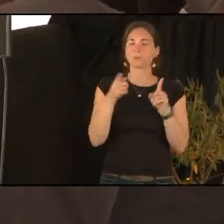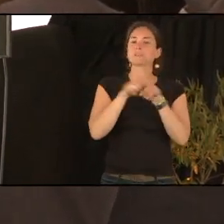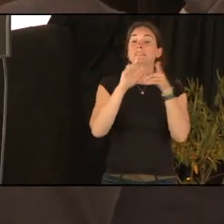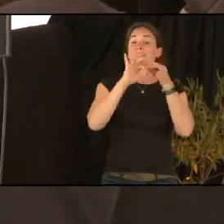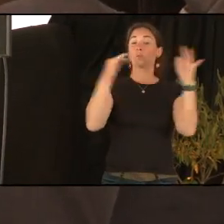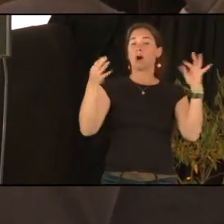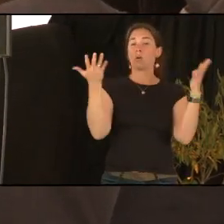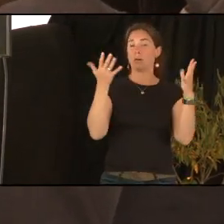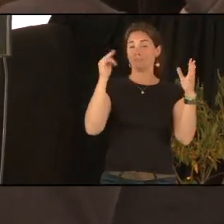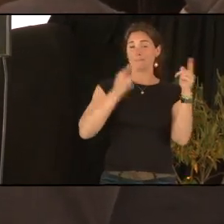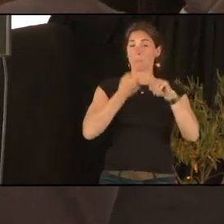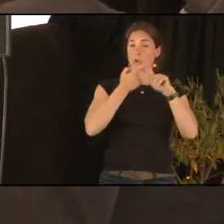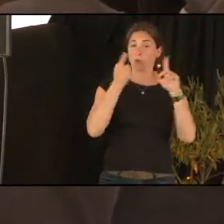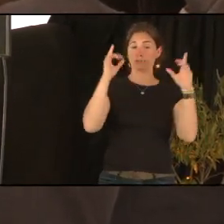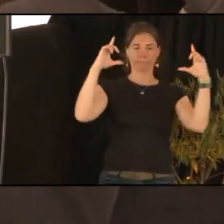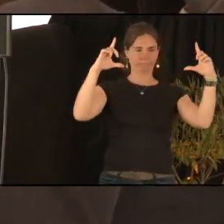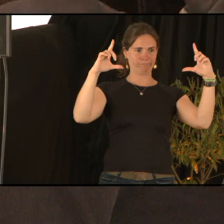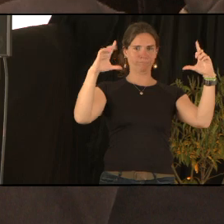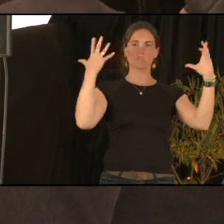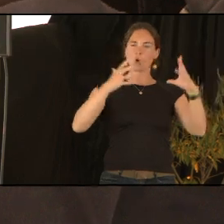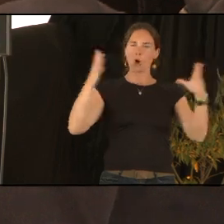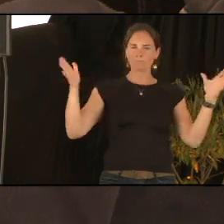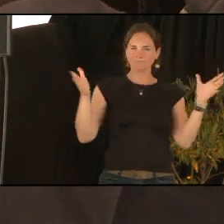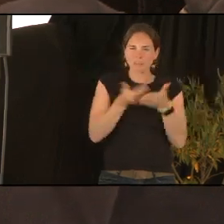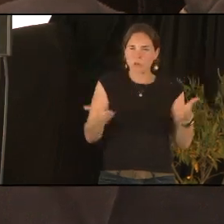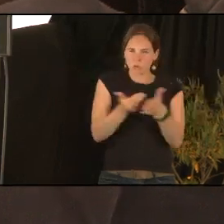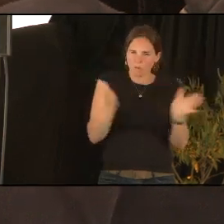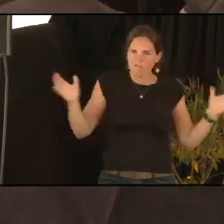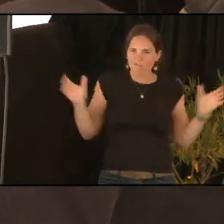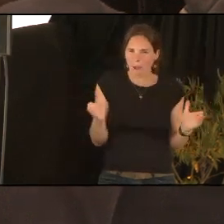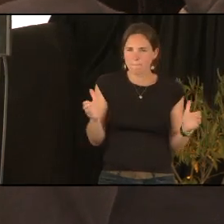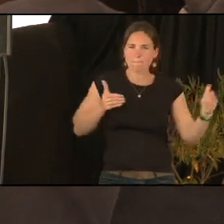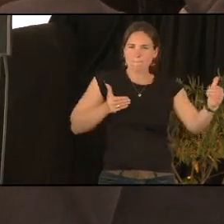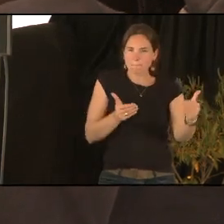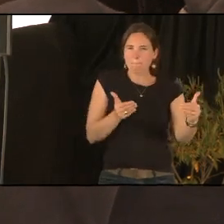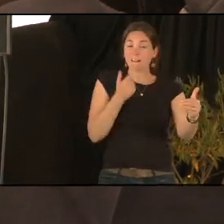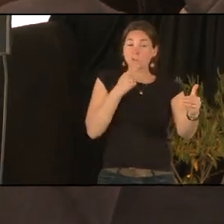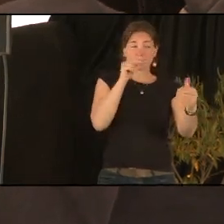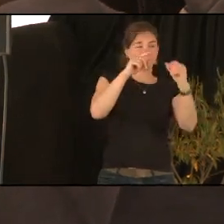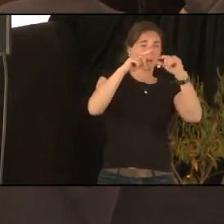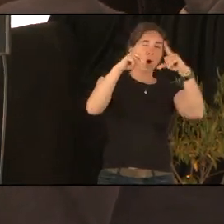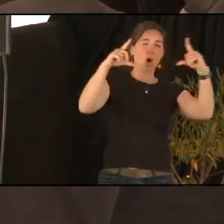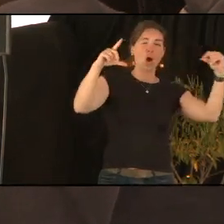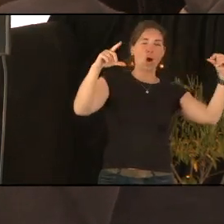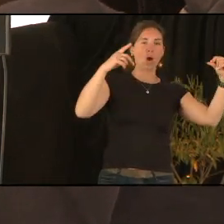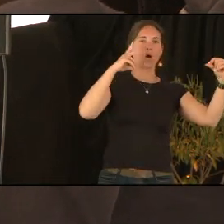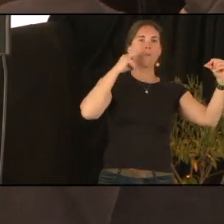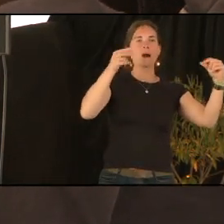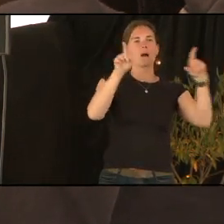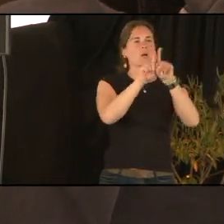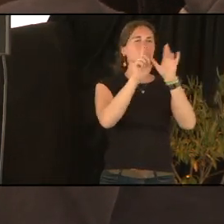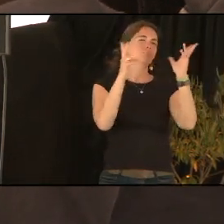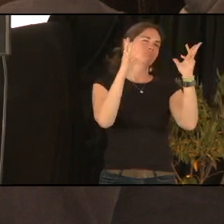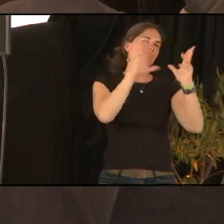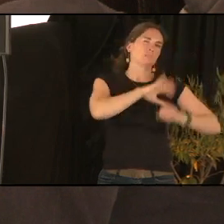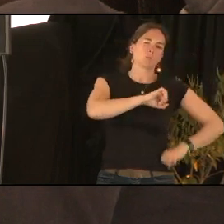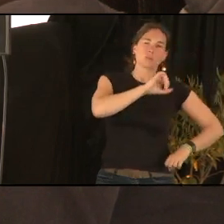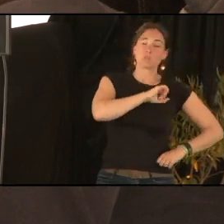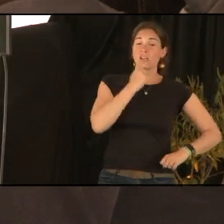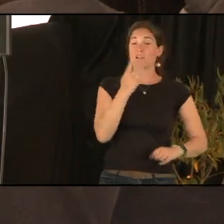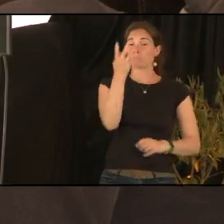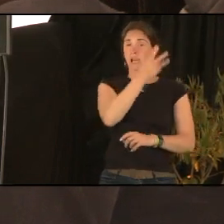ce qui était important, c'est que donc, comme je voulais un huis clos, je voulais que ces êtres humains, enfin c'est un livre un peu expérimental, l'idée c'était de placer